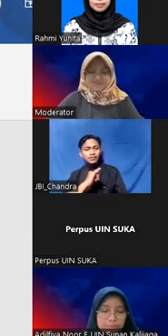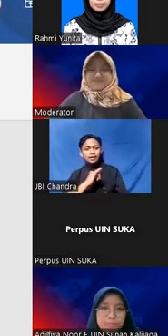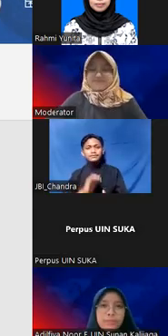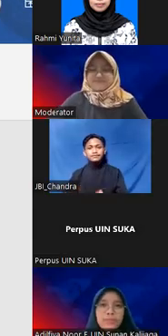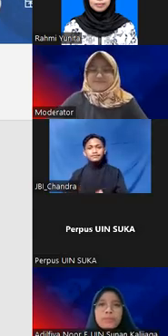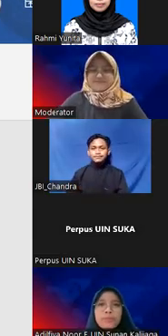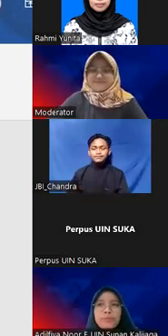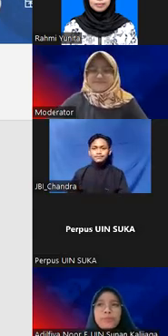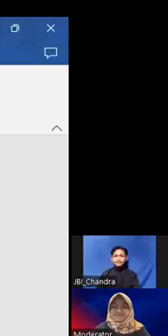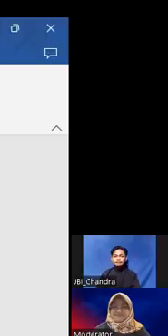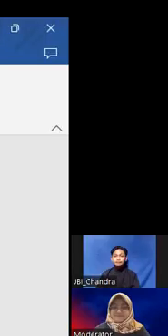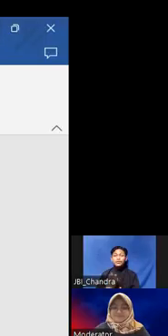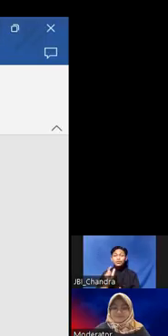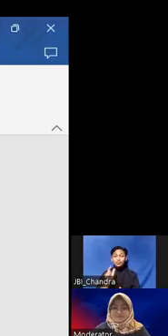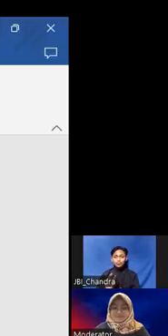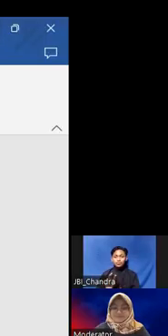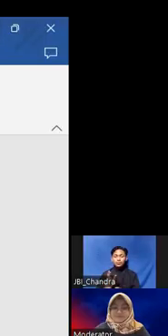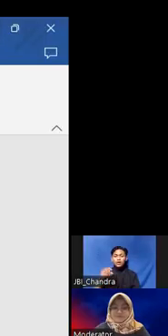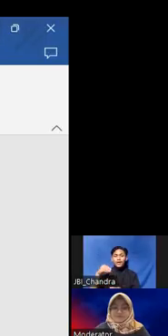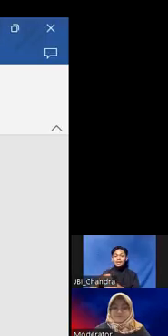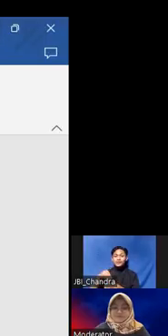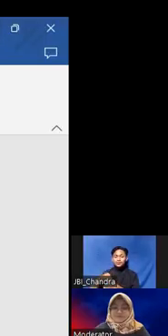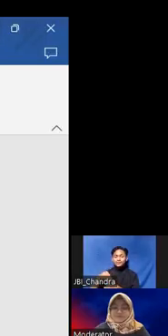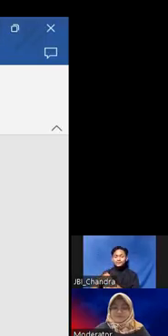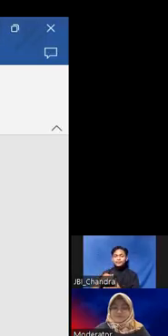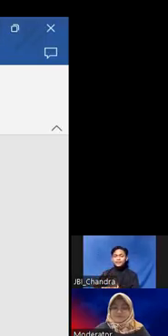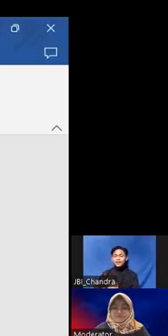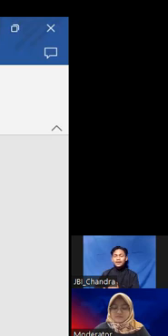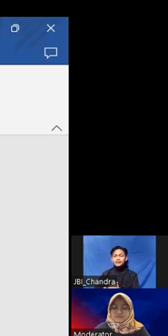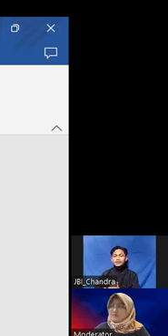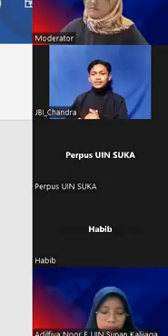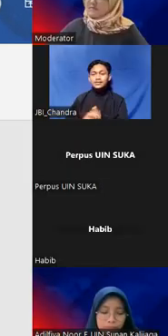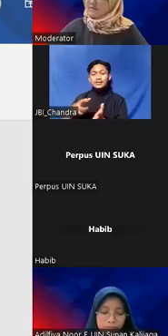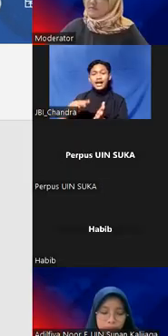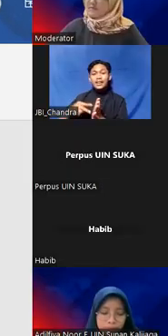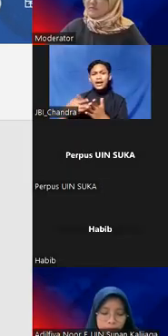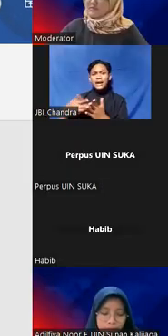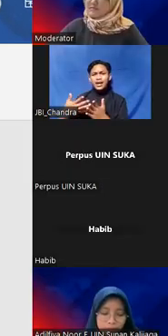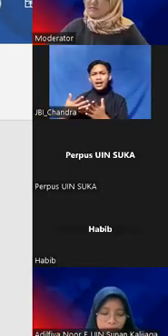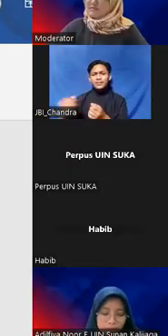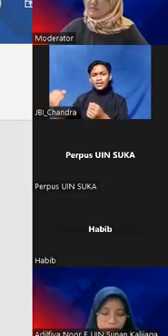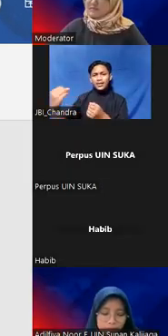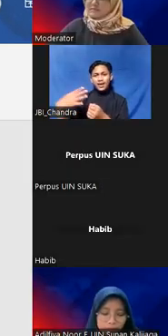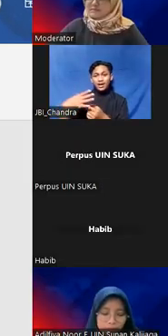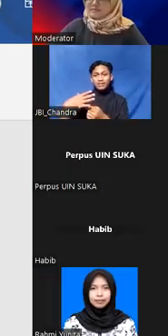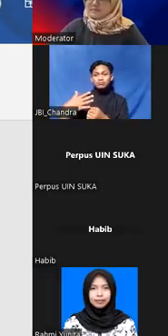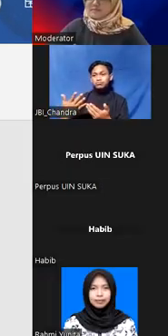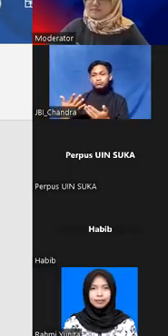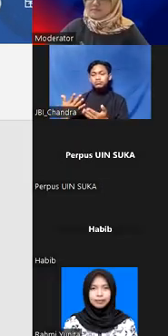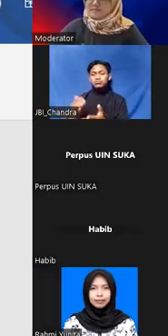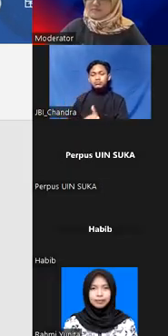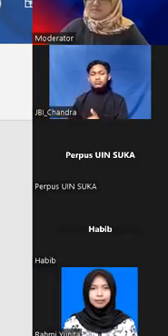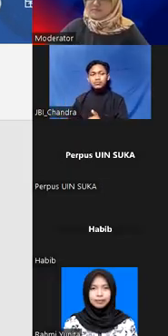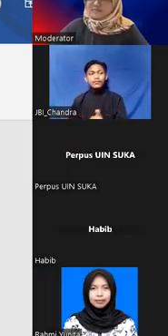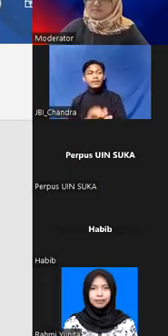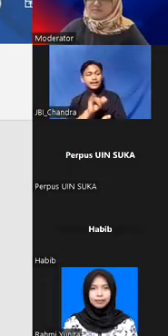Jadi untuk yang masuknya acara-acara itu nanti secara arti Apakah mempengaruhi Ya tentu kalau